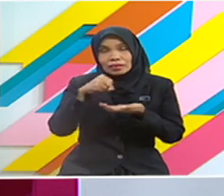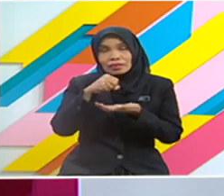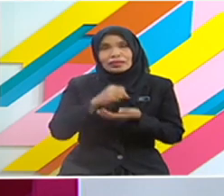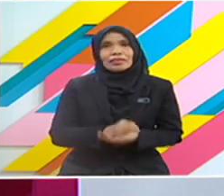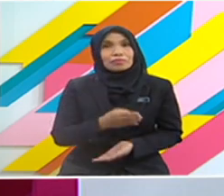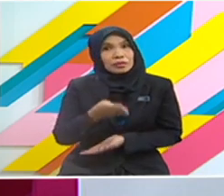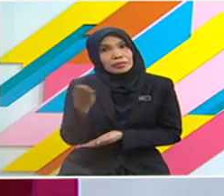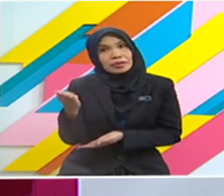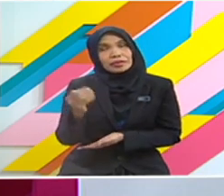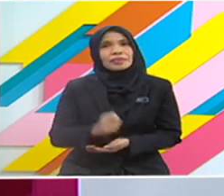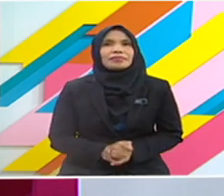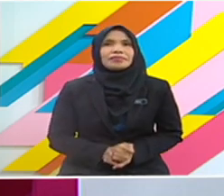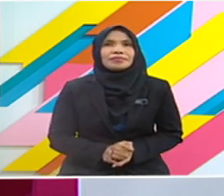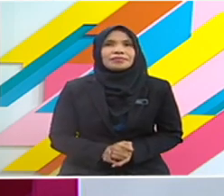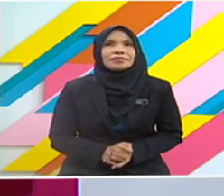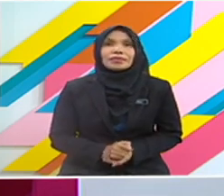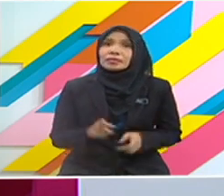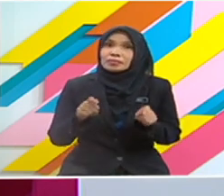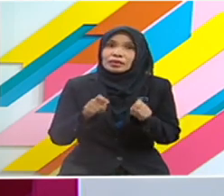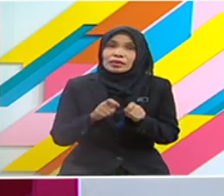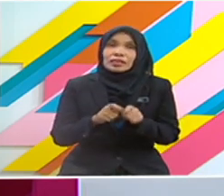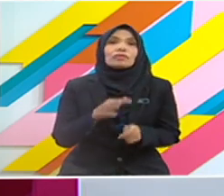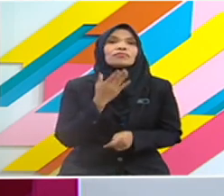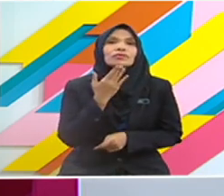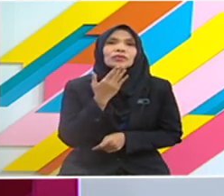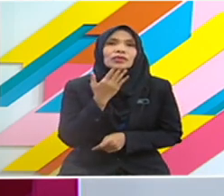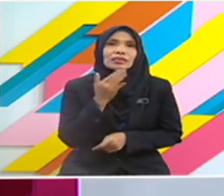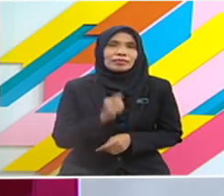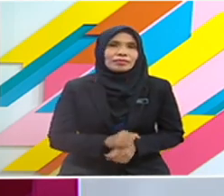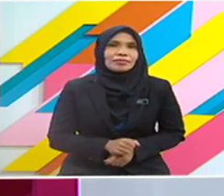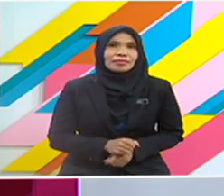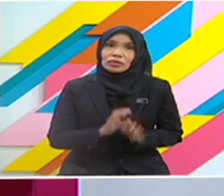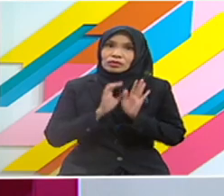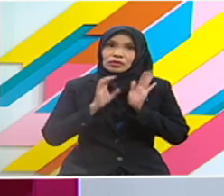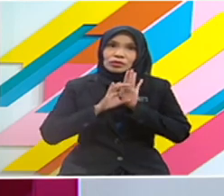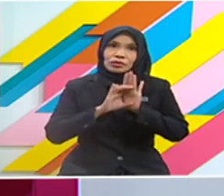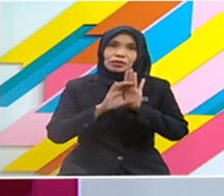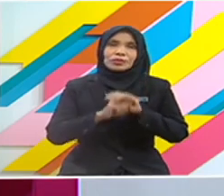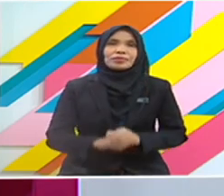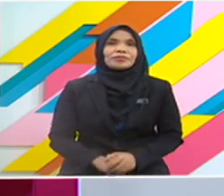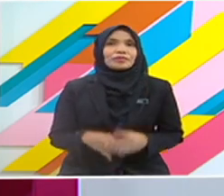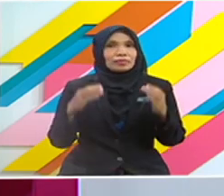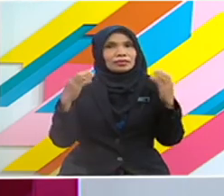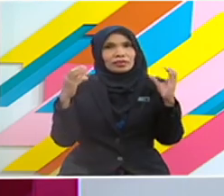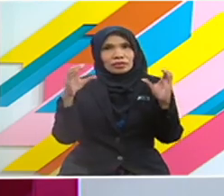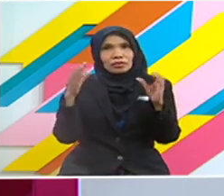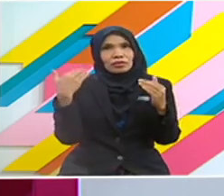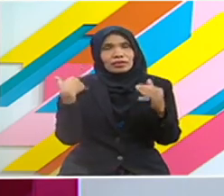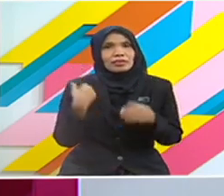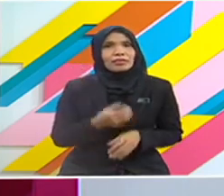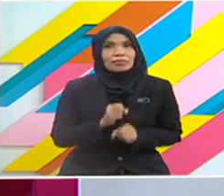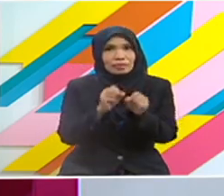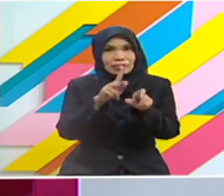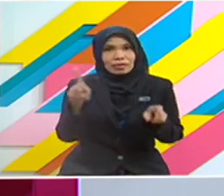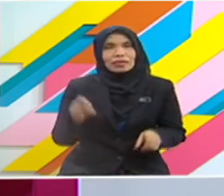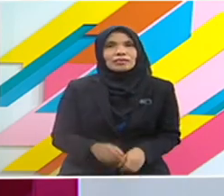sekitar kita. Okey, antaranya adalah warna. Okey, contoh kat sini, cikgu dah sediakan carta warna. Ya.